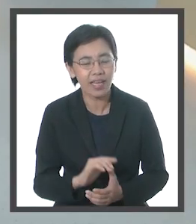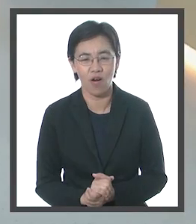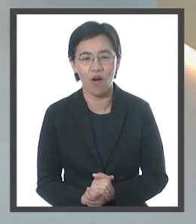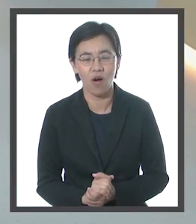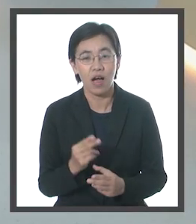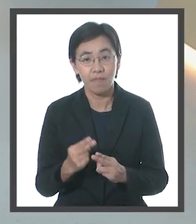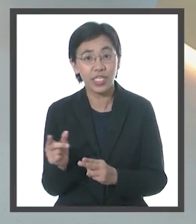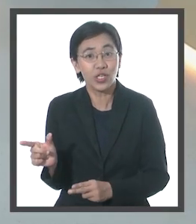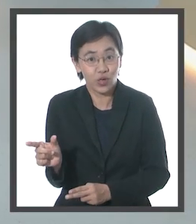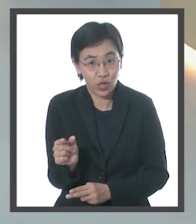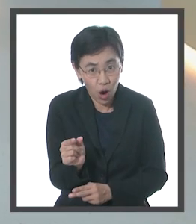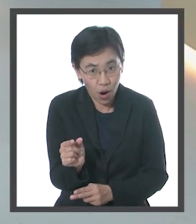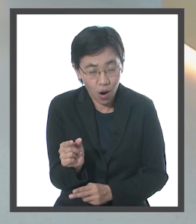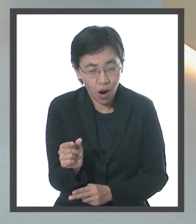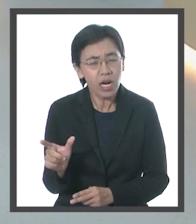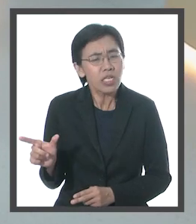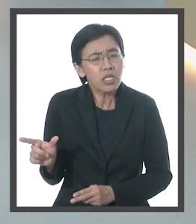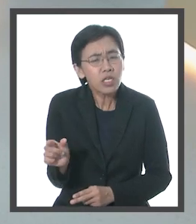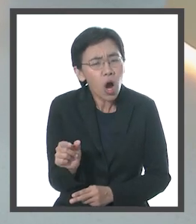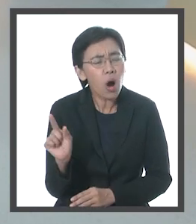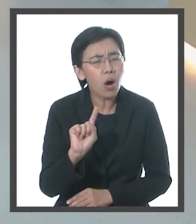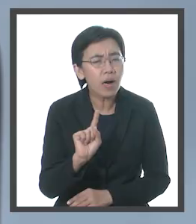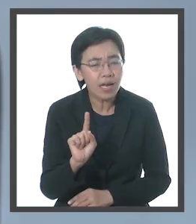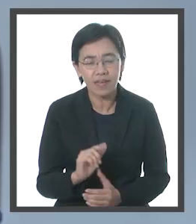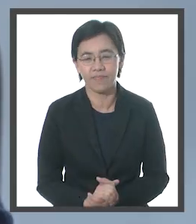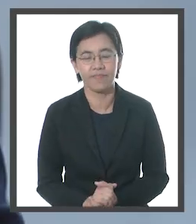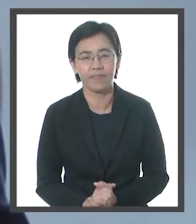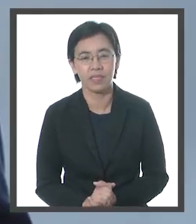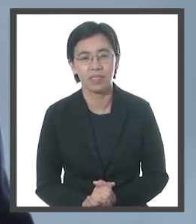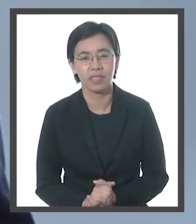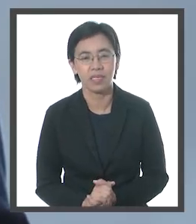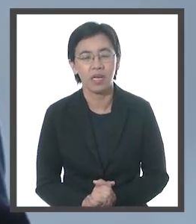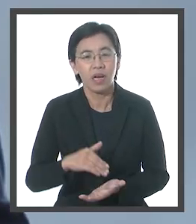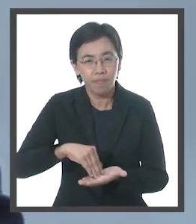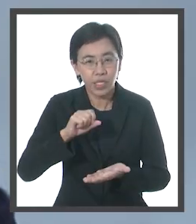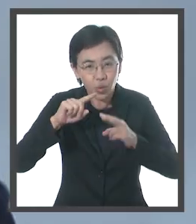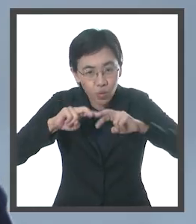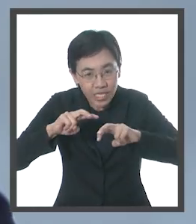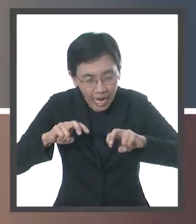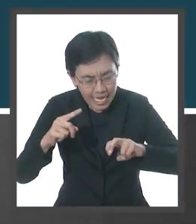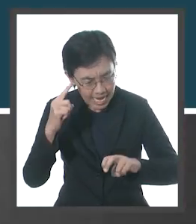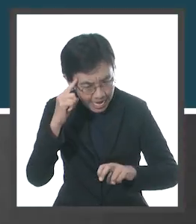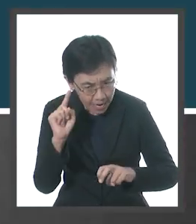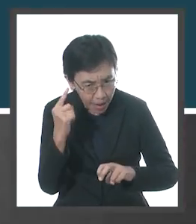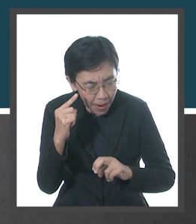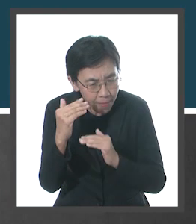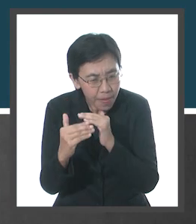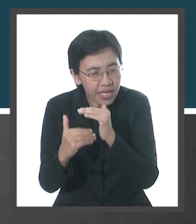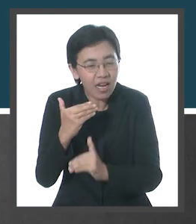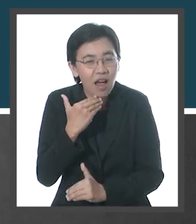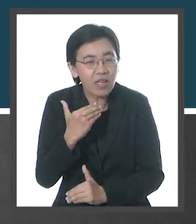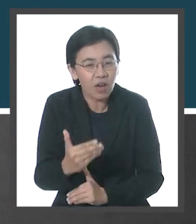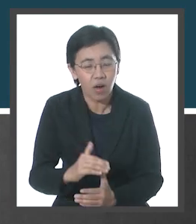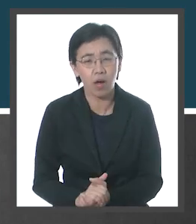ำว่า research and innovation for sustainability center นะครับหรือว่าศูนย์วิจัยและนวัตกรรมเพื่อความยั่งยืนจ